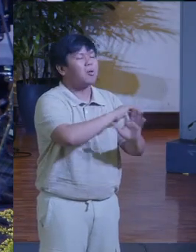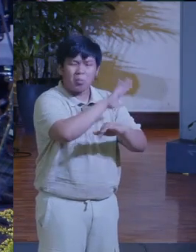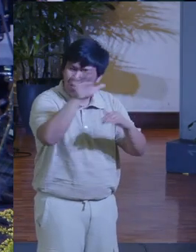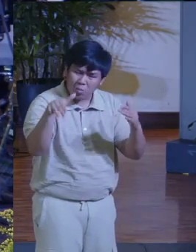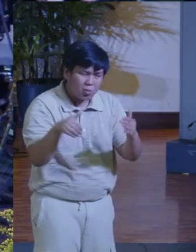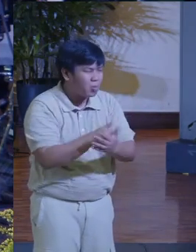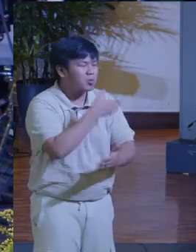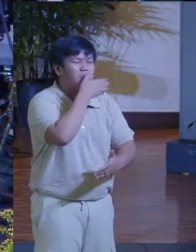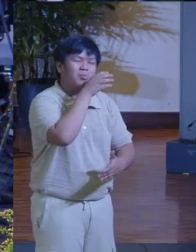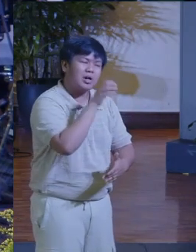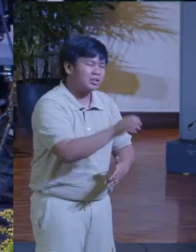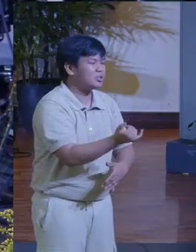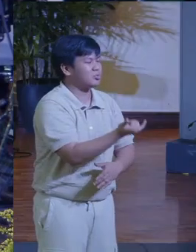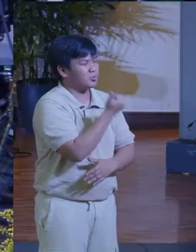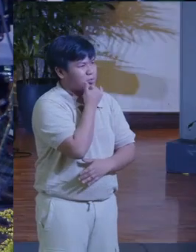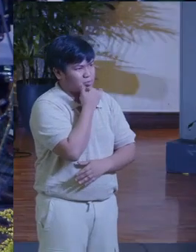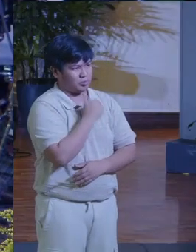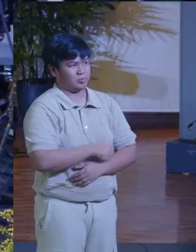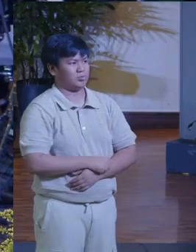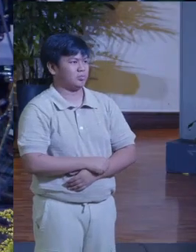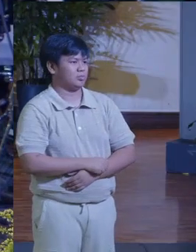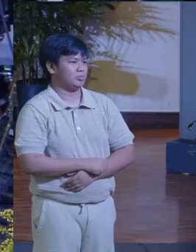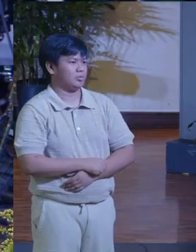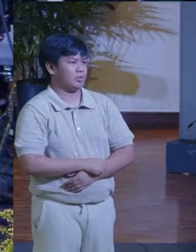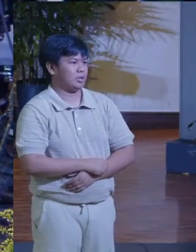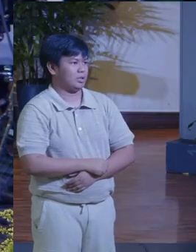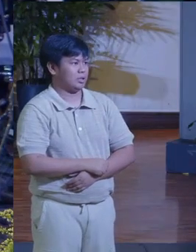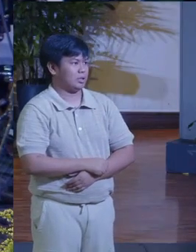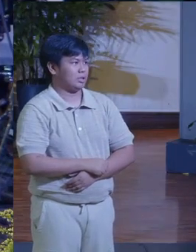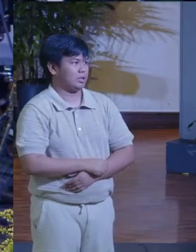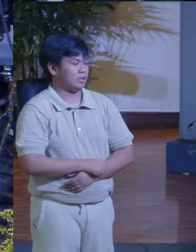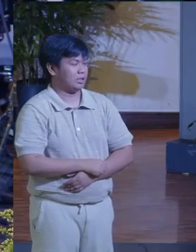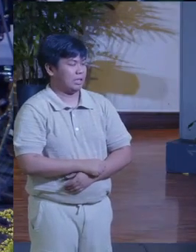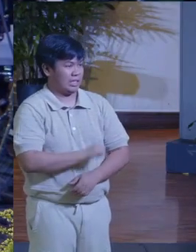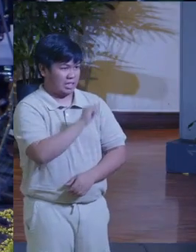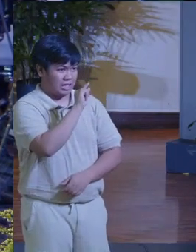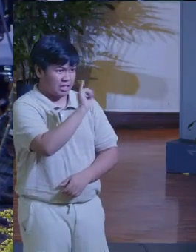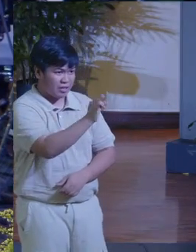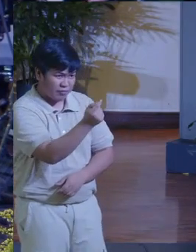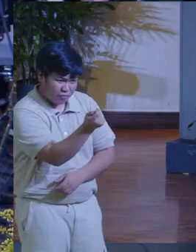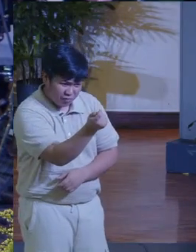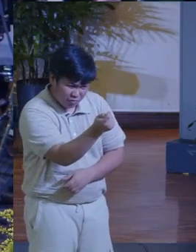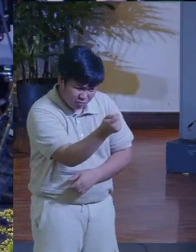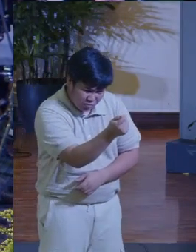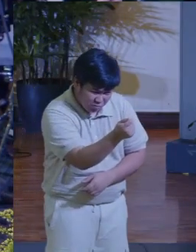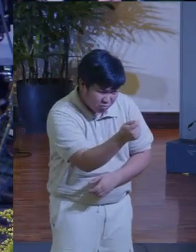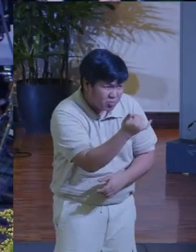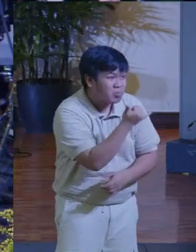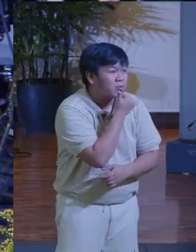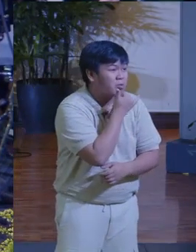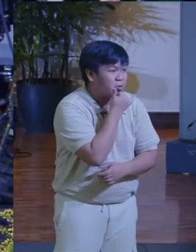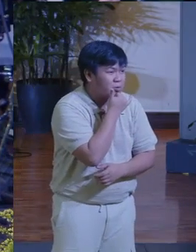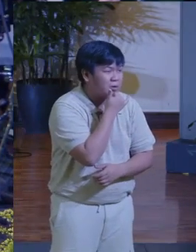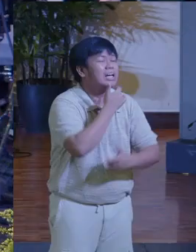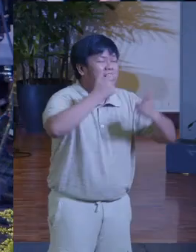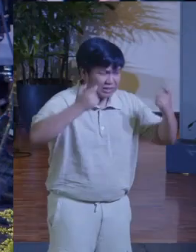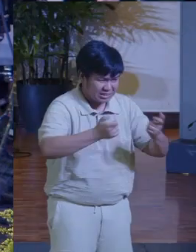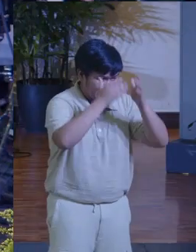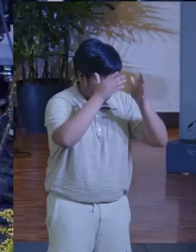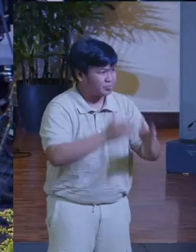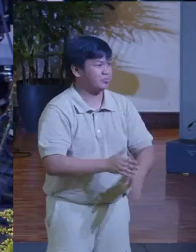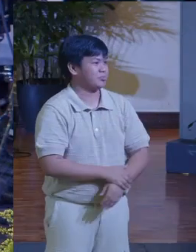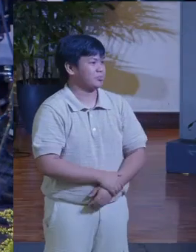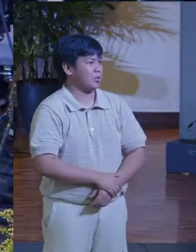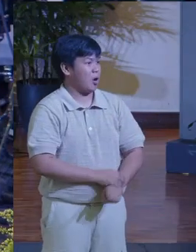Hindi lang siya right minus wrong. Right minus everything. Pagka nagkaroon ka ng